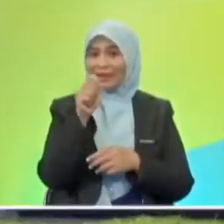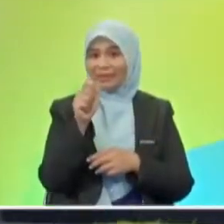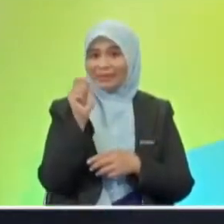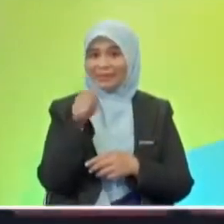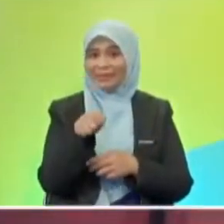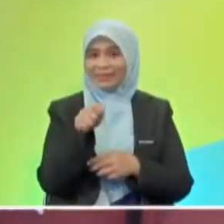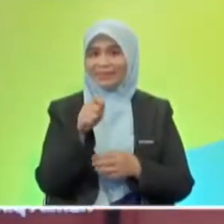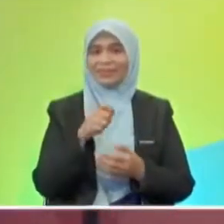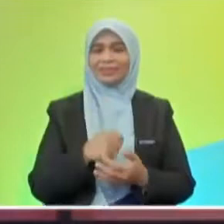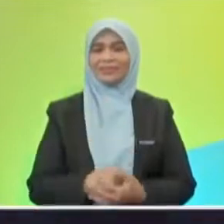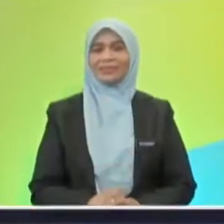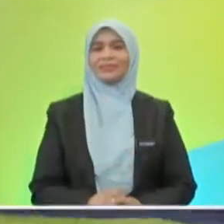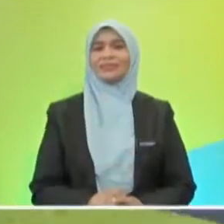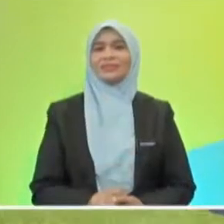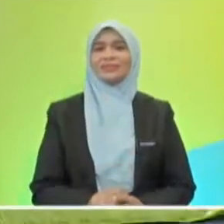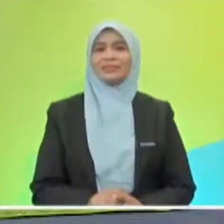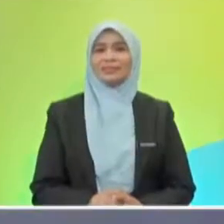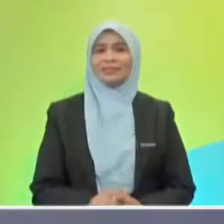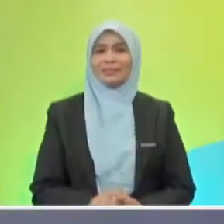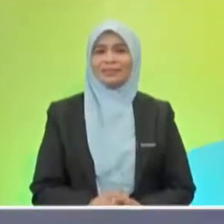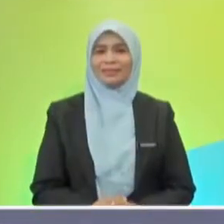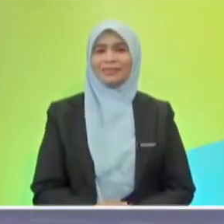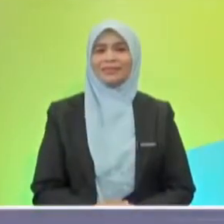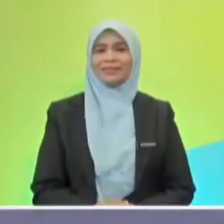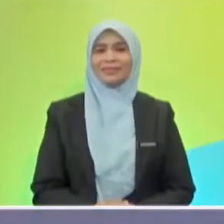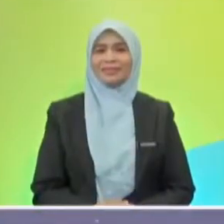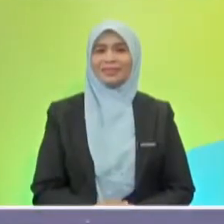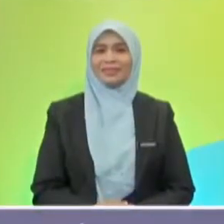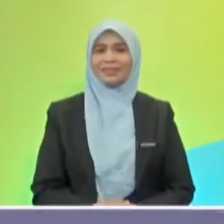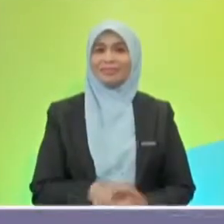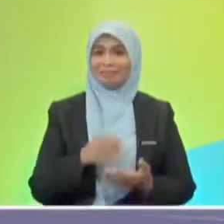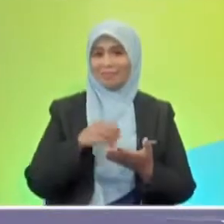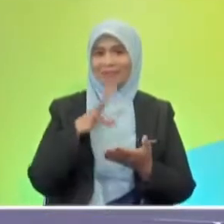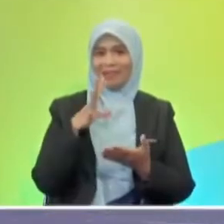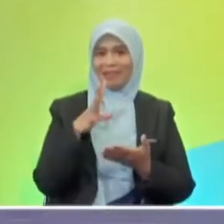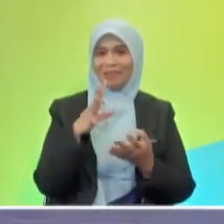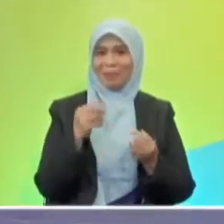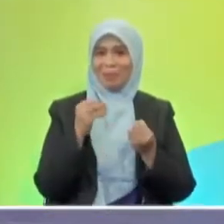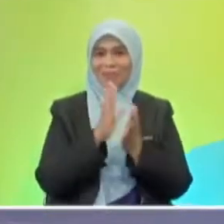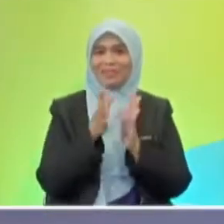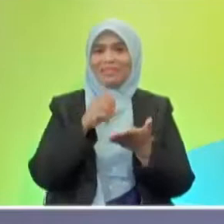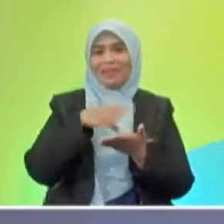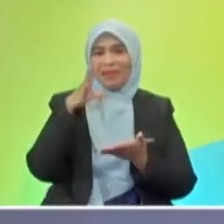Semar ngising Okay lakukan Ayo lah